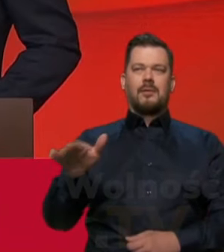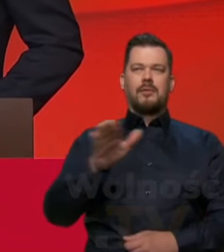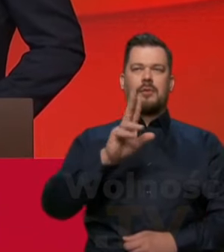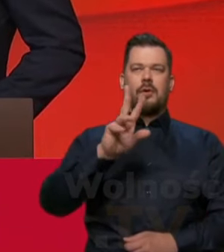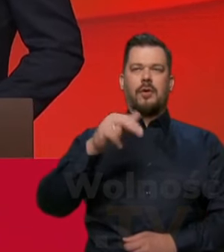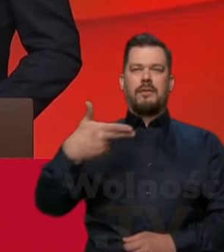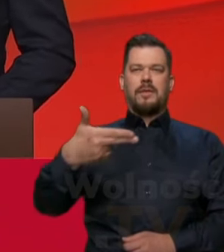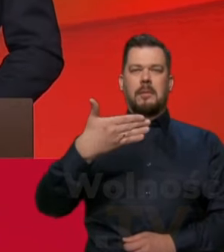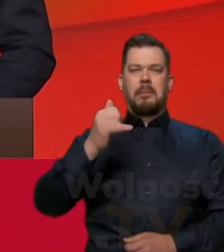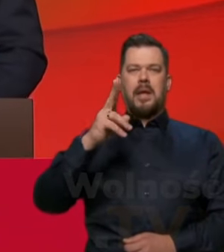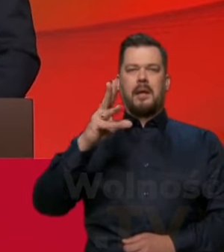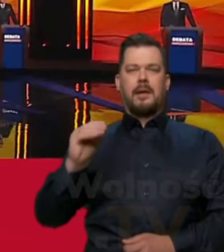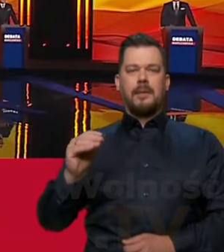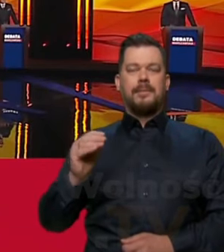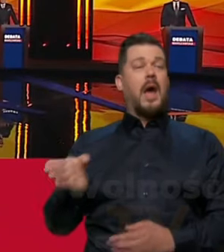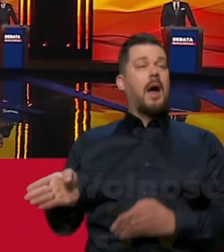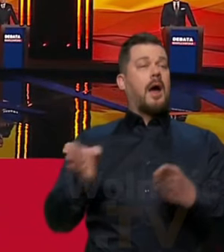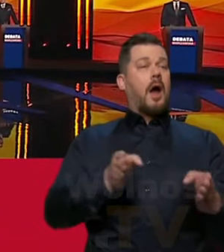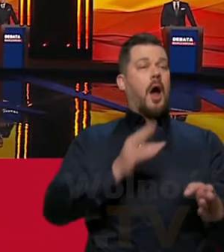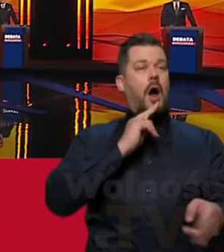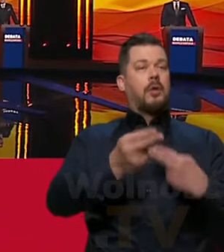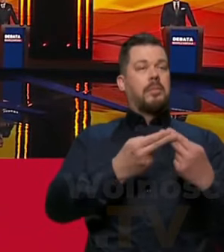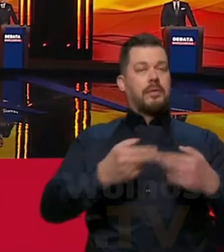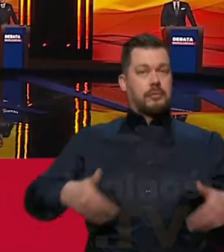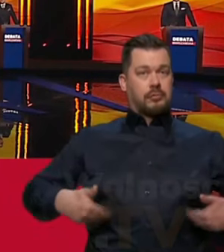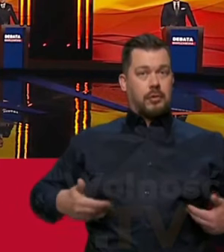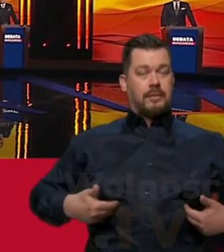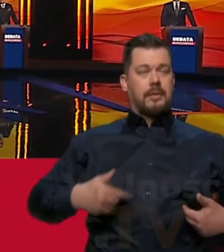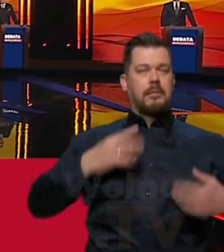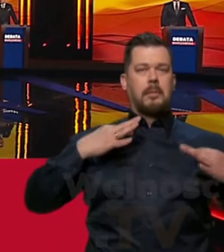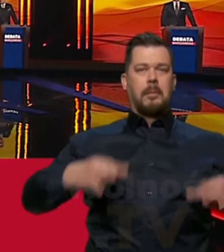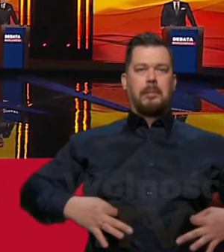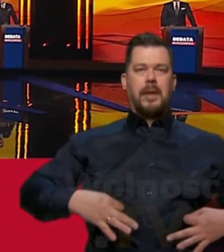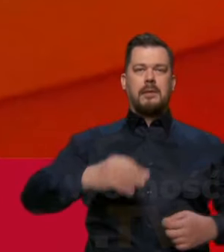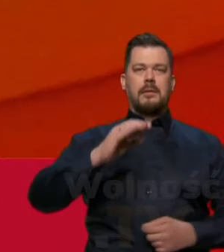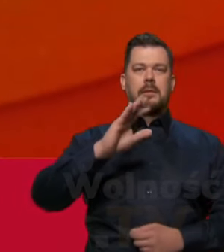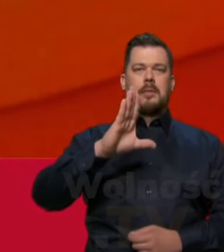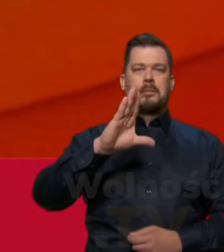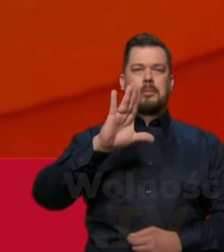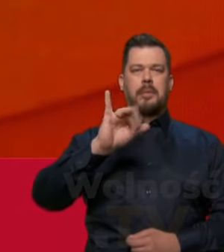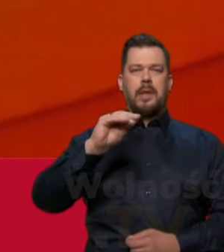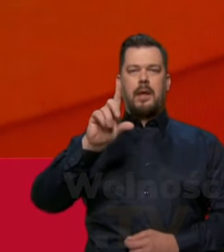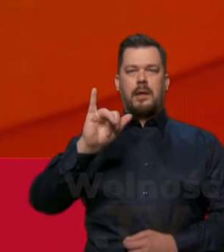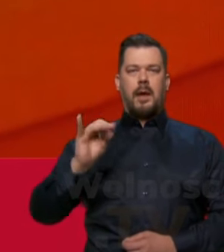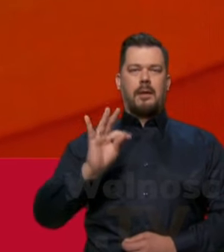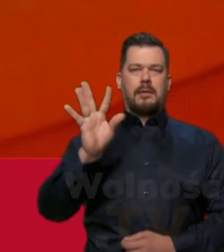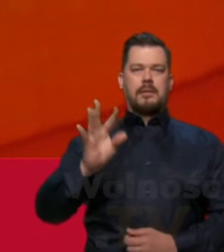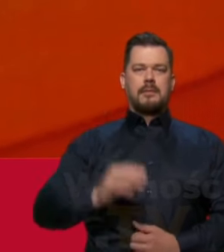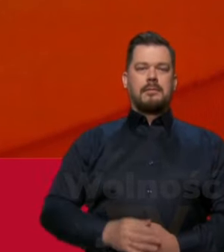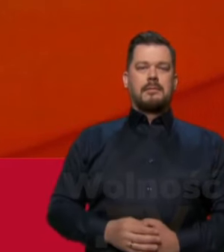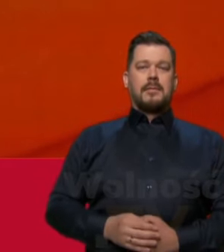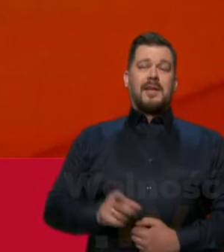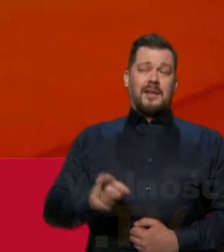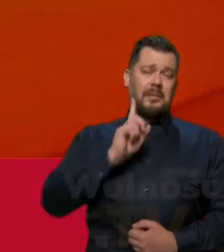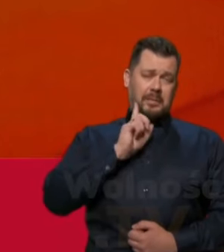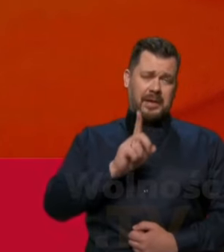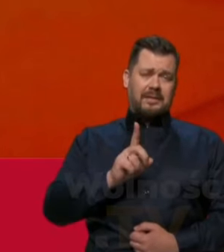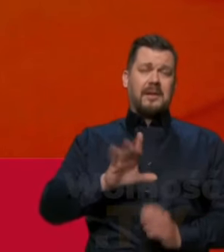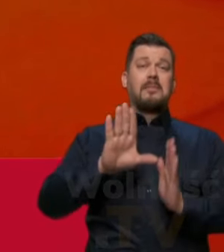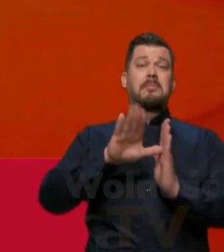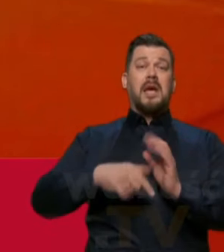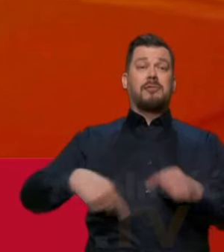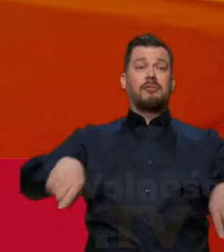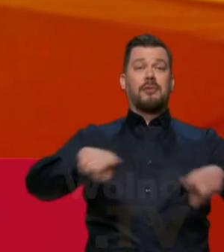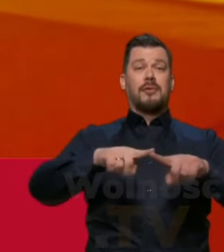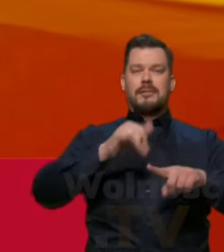serdecznie dziękujemy. A teraz na pytanie w kategorii zdrowie odpowie pani Magdalena Biejat. To jest faktycznie prawda, że na poziomie miasta nie da